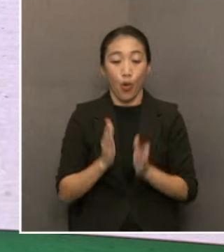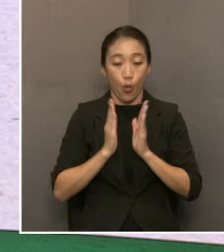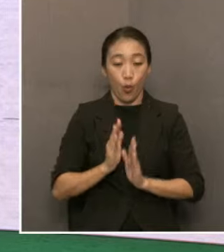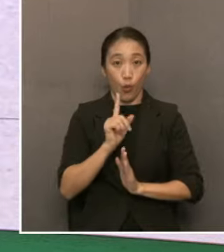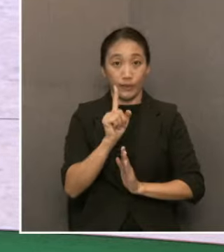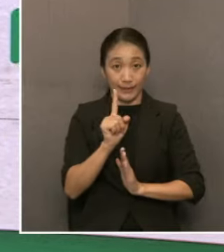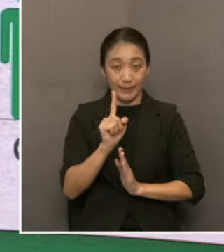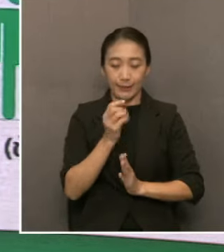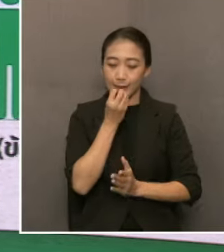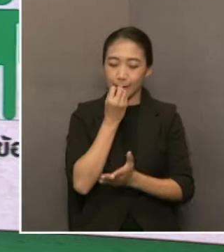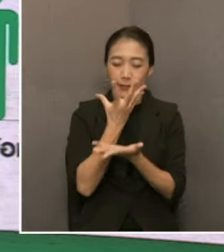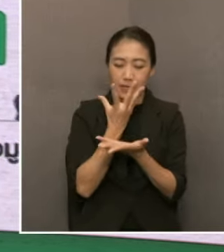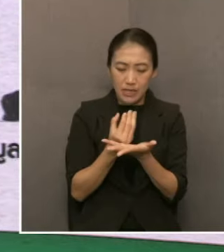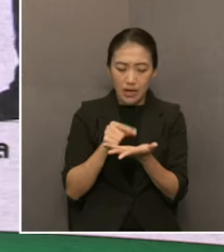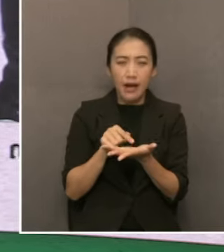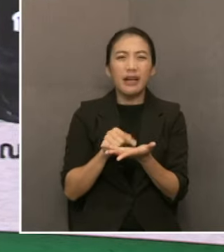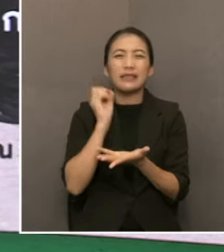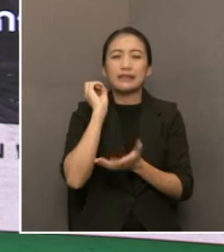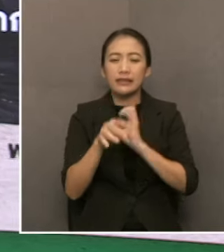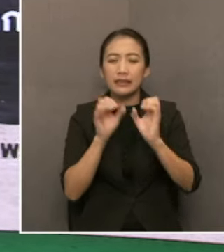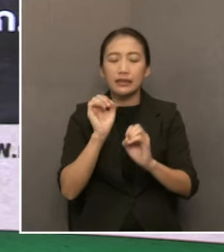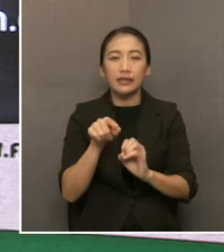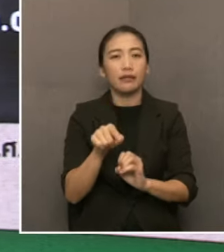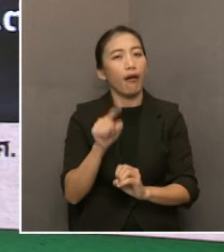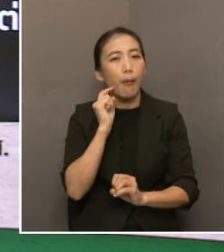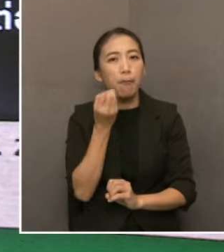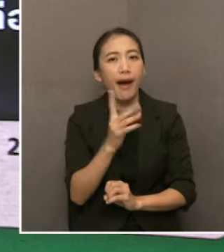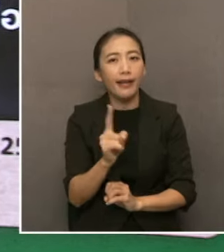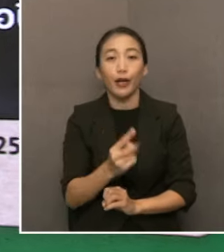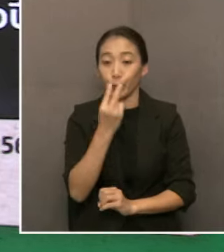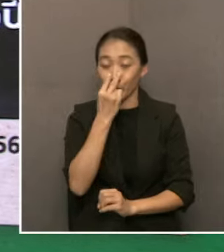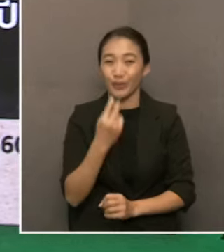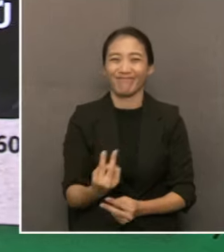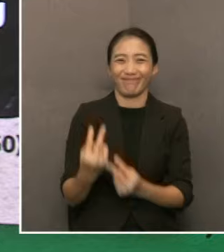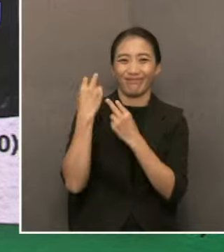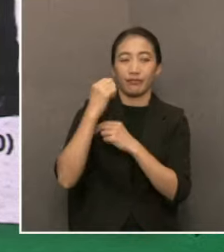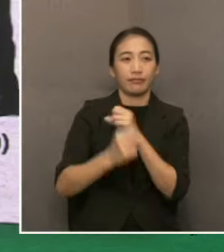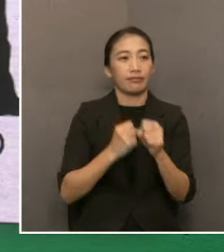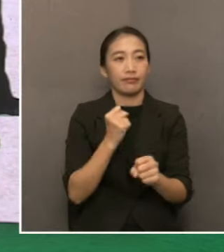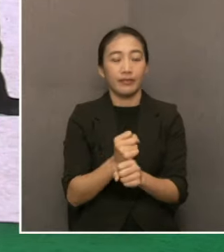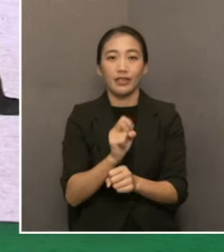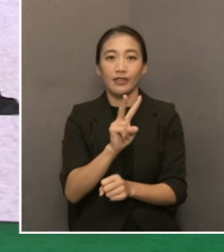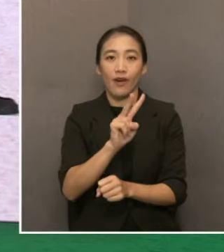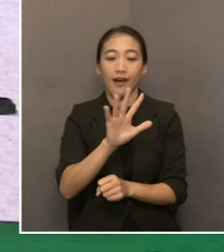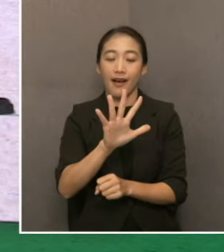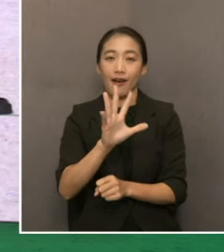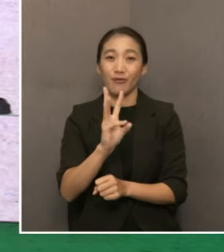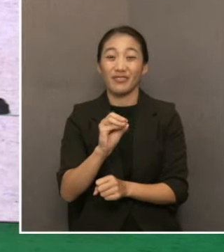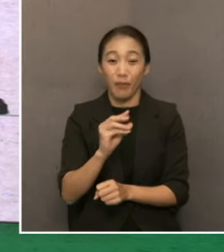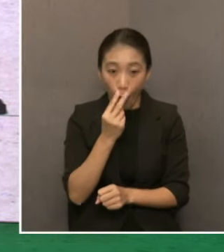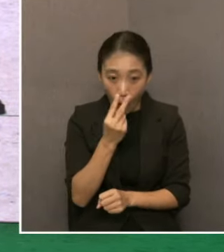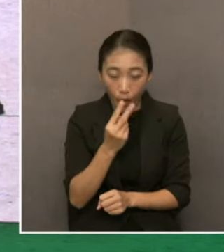หนมาดูข้อมูลณปี2560กันหน่อยนี่ค่ะถุงเบ้อเริ่มเลยนะคะนี่ต่อคนนะคะสร้างถึ